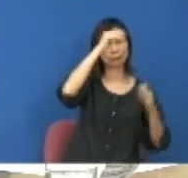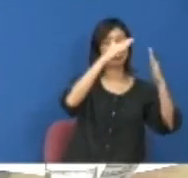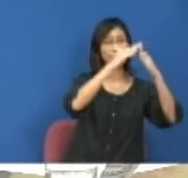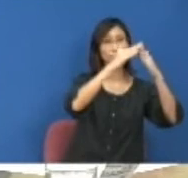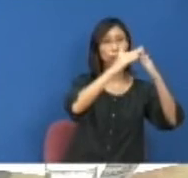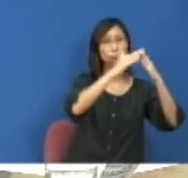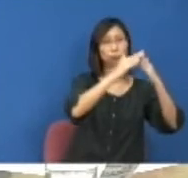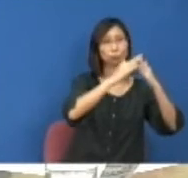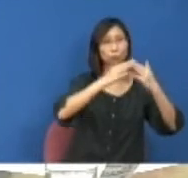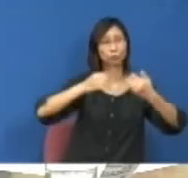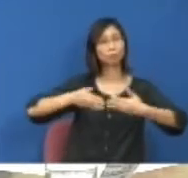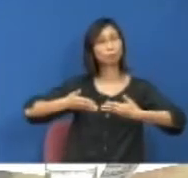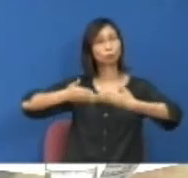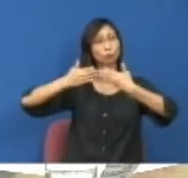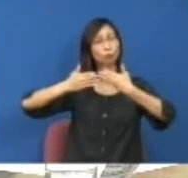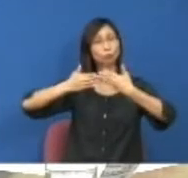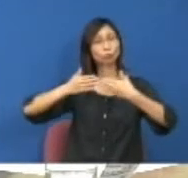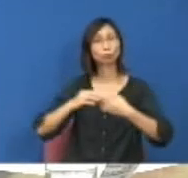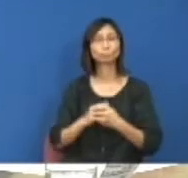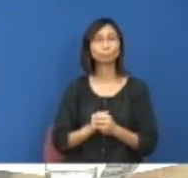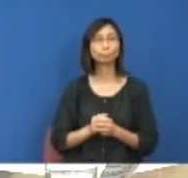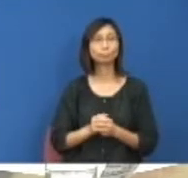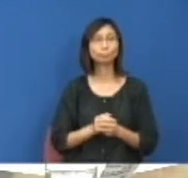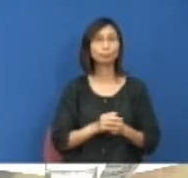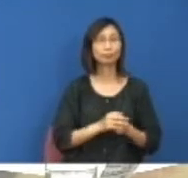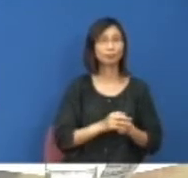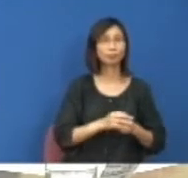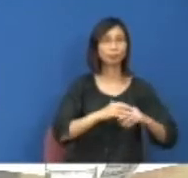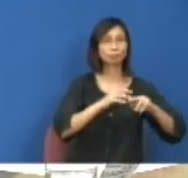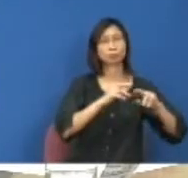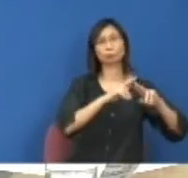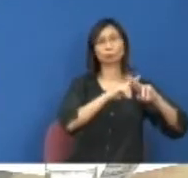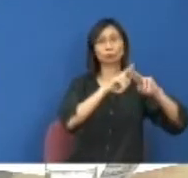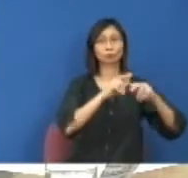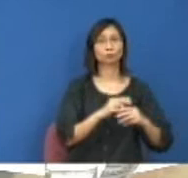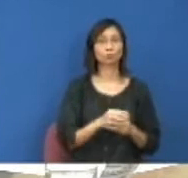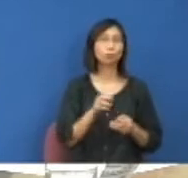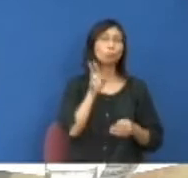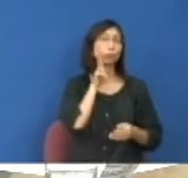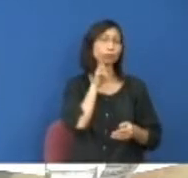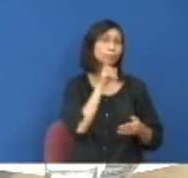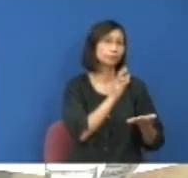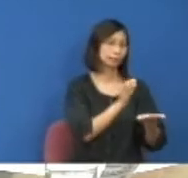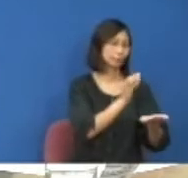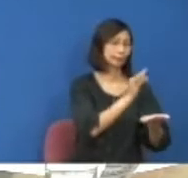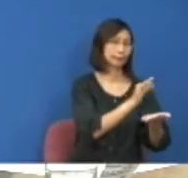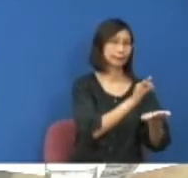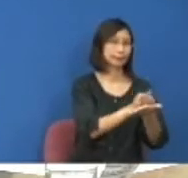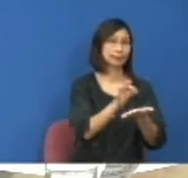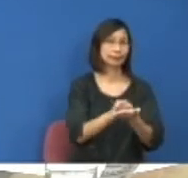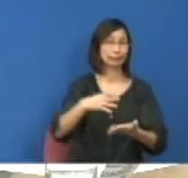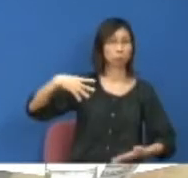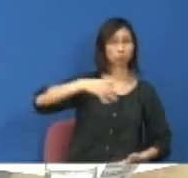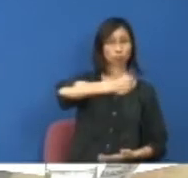嘅抵抗啊嘛，呢個封建領主或者有啲變咗地主啊，咁佢哋本身